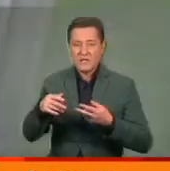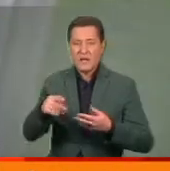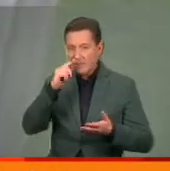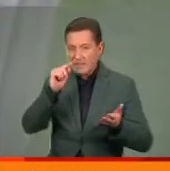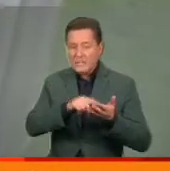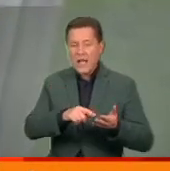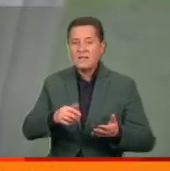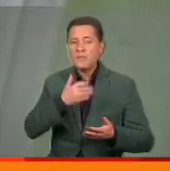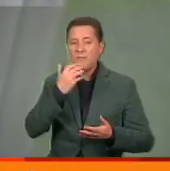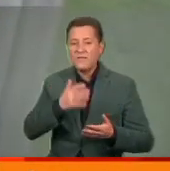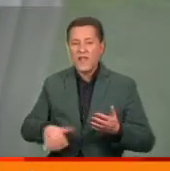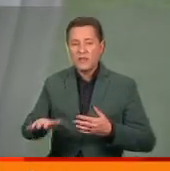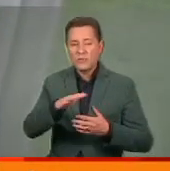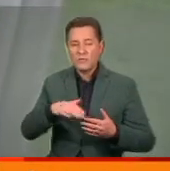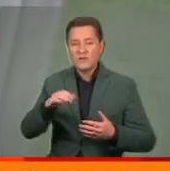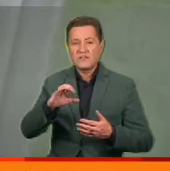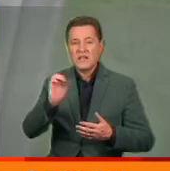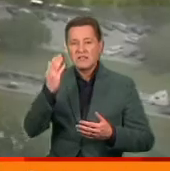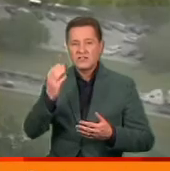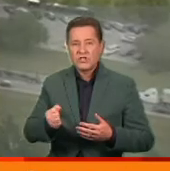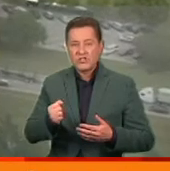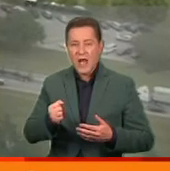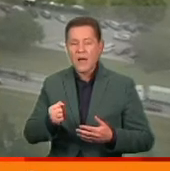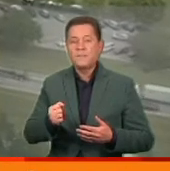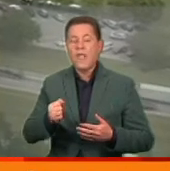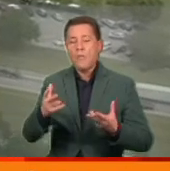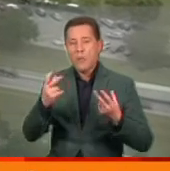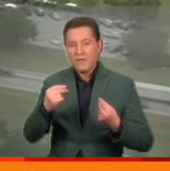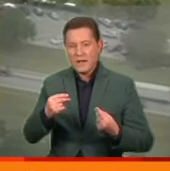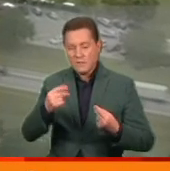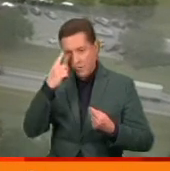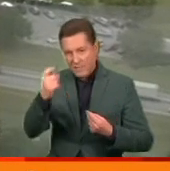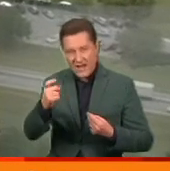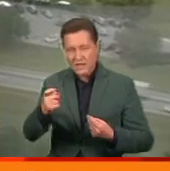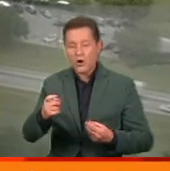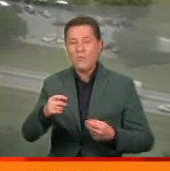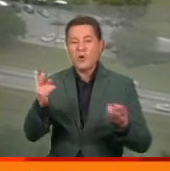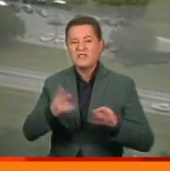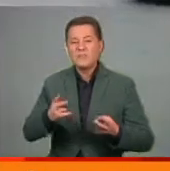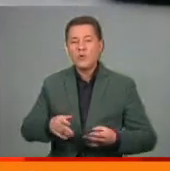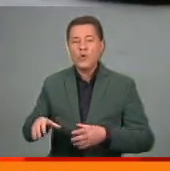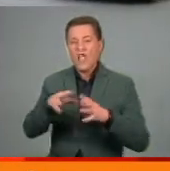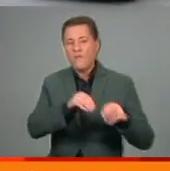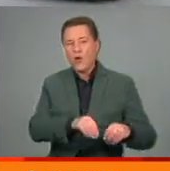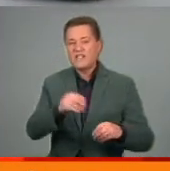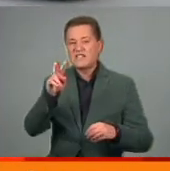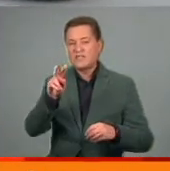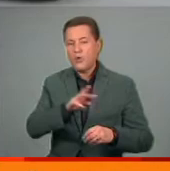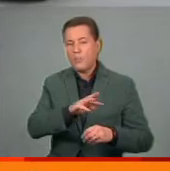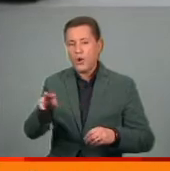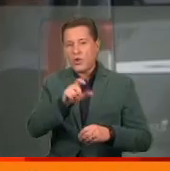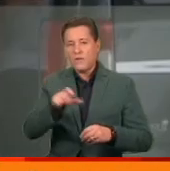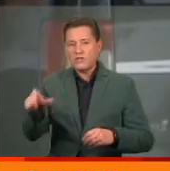узбережжя Сполучених Штатів. Влада попередила про необхідність евакуації 2 мільйонів осіб у 4 штатах.